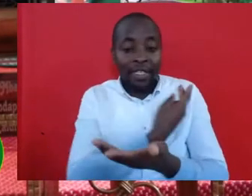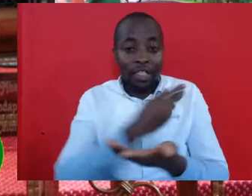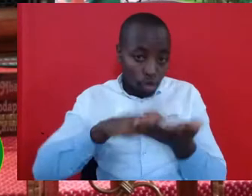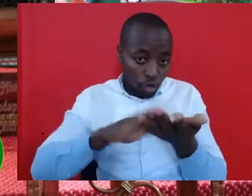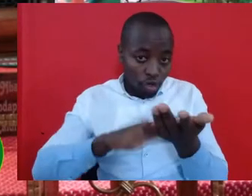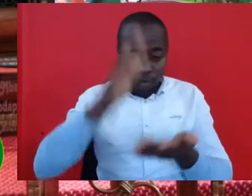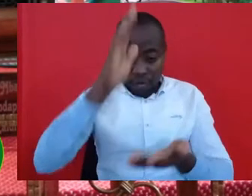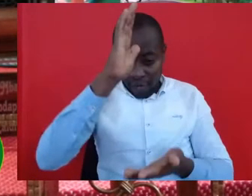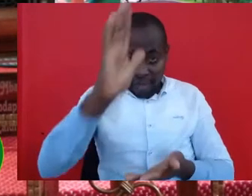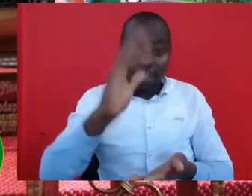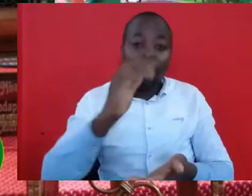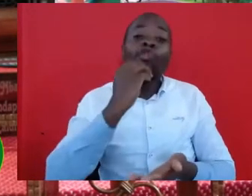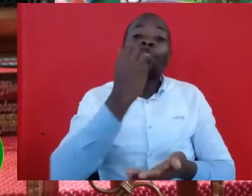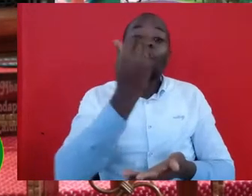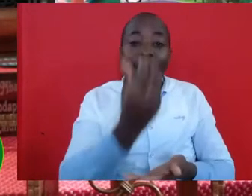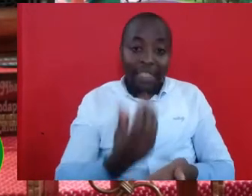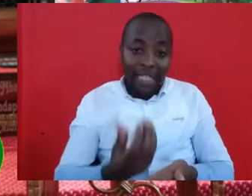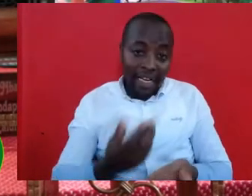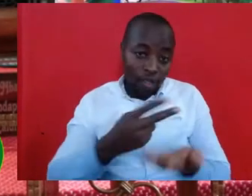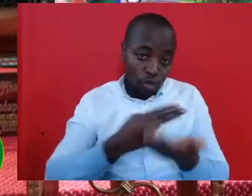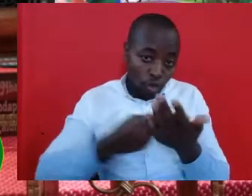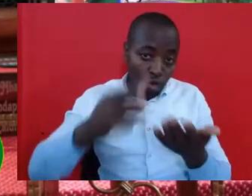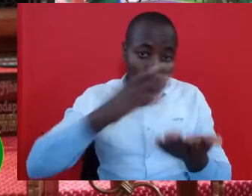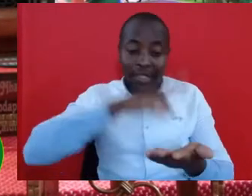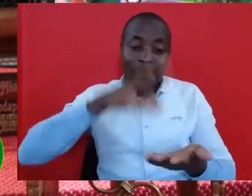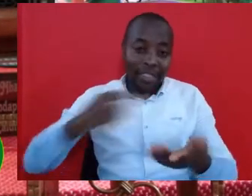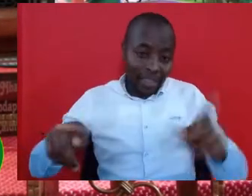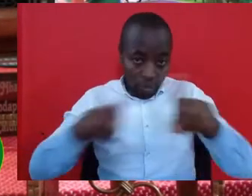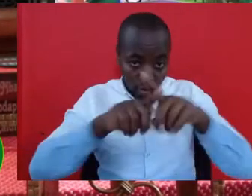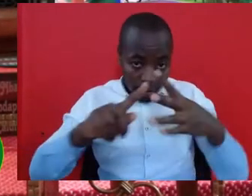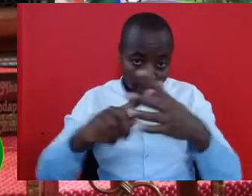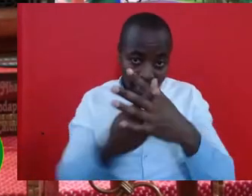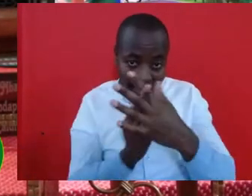Utukufu una Baba na Mwana Roho Mtakatifu.